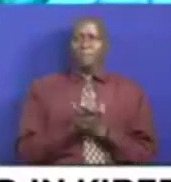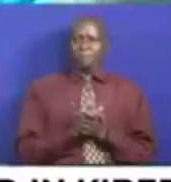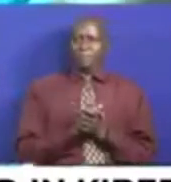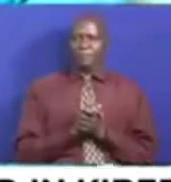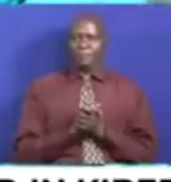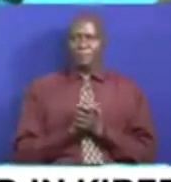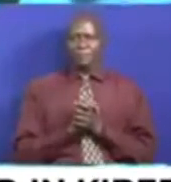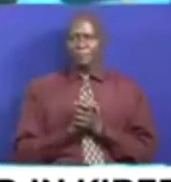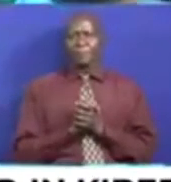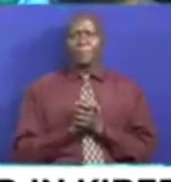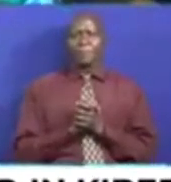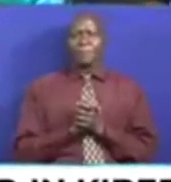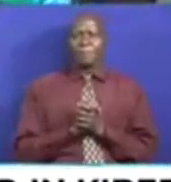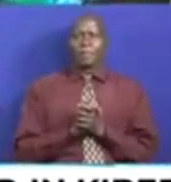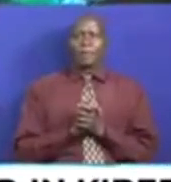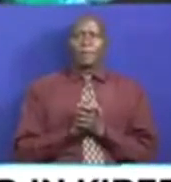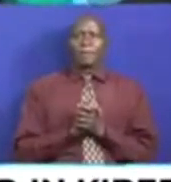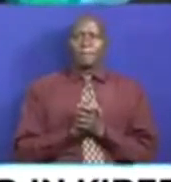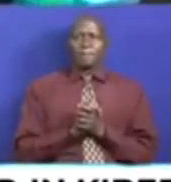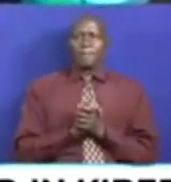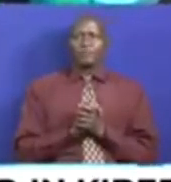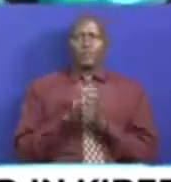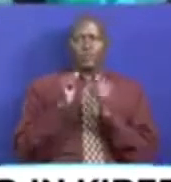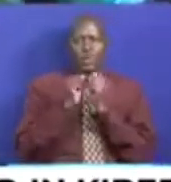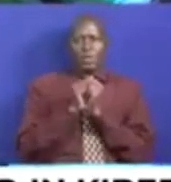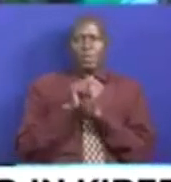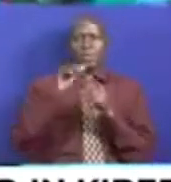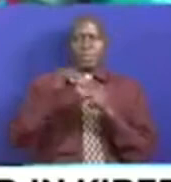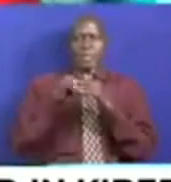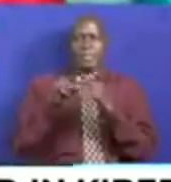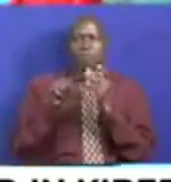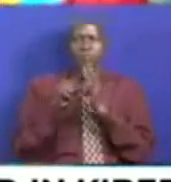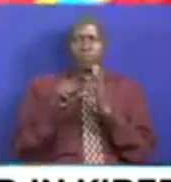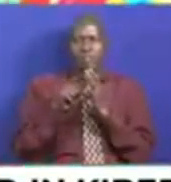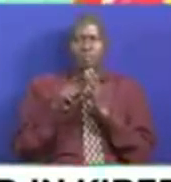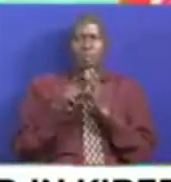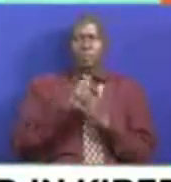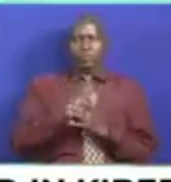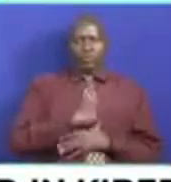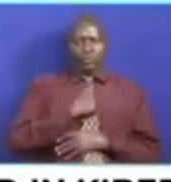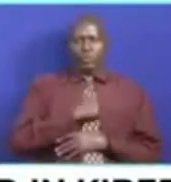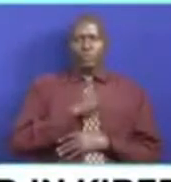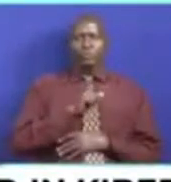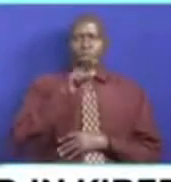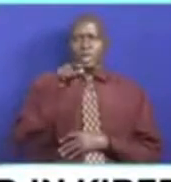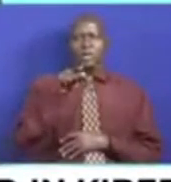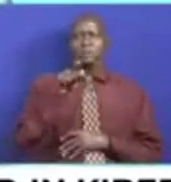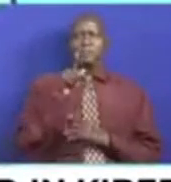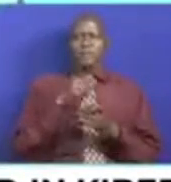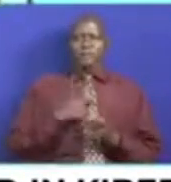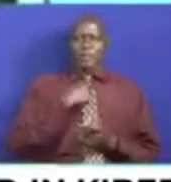msito, nitakuja kukuangalia baadaye, lakini kwa leo nimekuja kusema pole. Mungu awe na